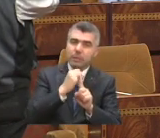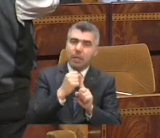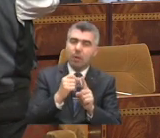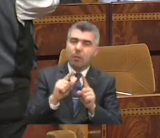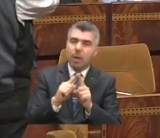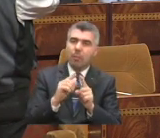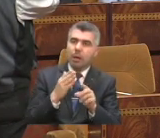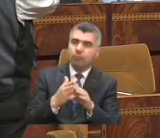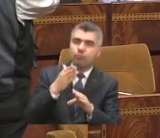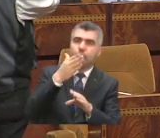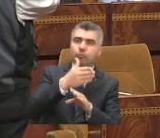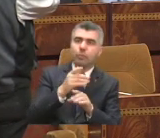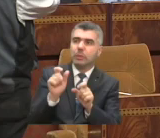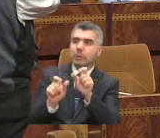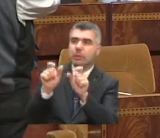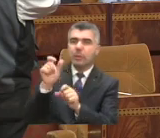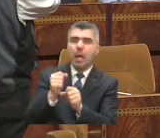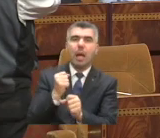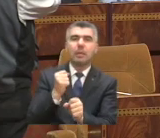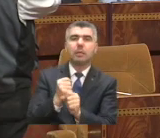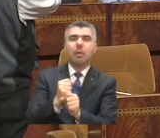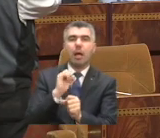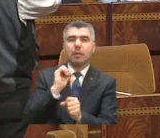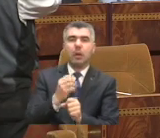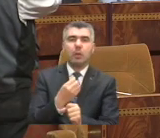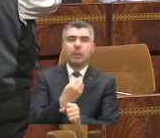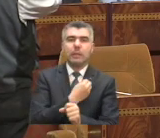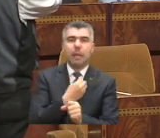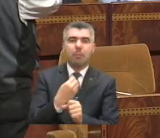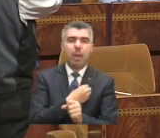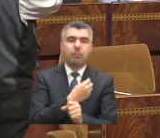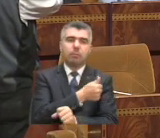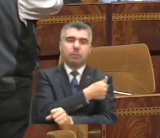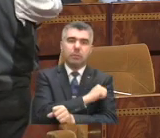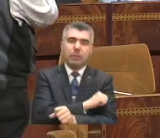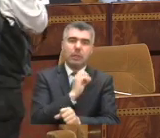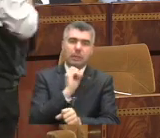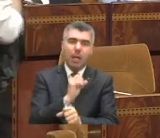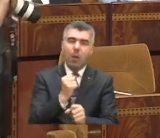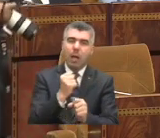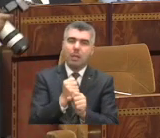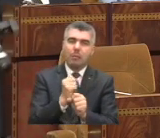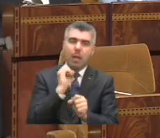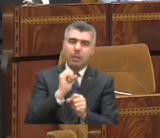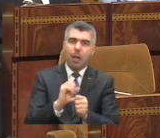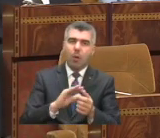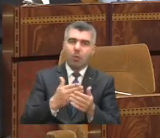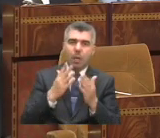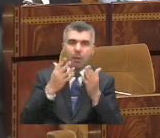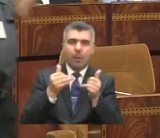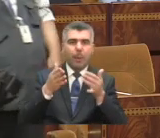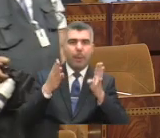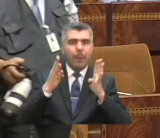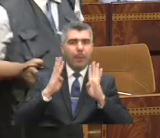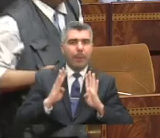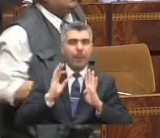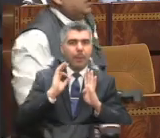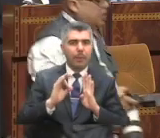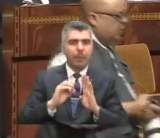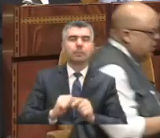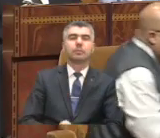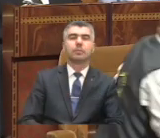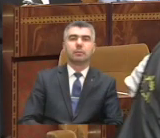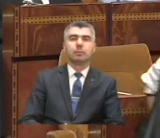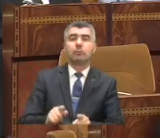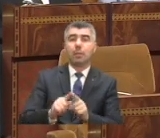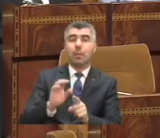خاصة للأطر الطبية والتمريضية من أجل الاشتغال في ظروف علمية وتقنية ولوجستيكية ملائمة، وذلك